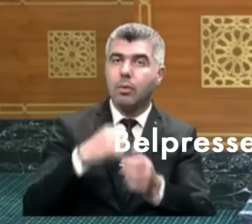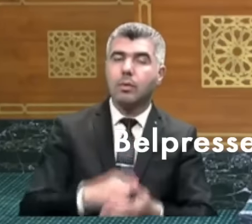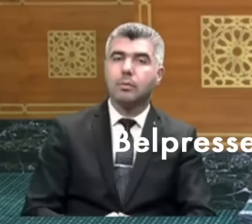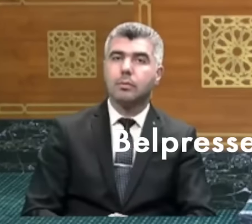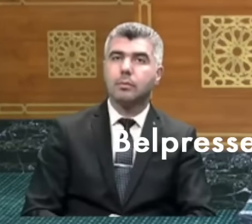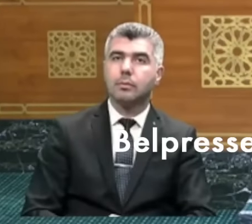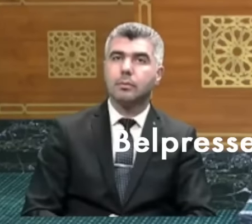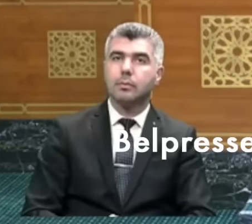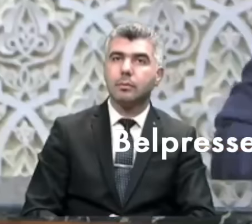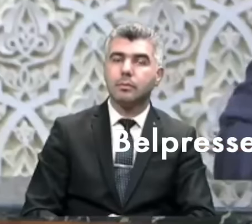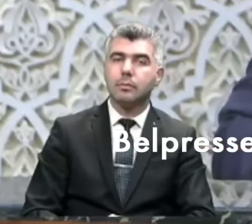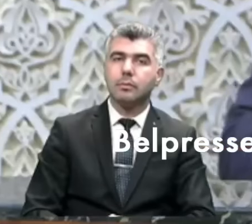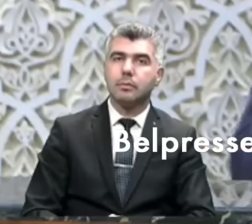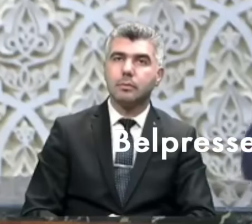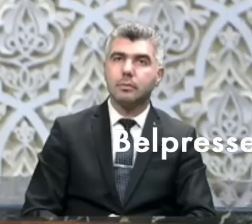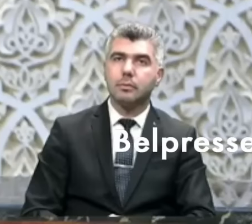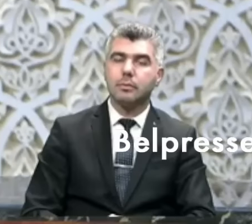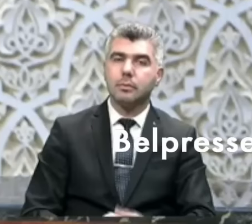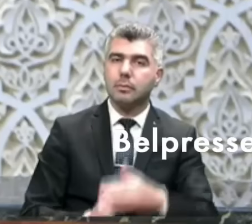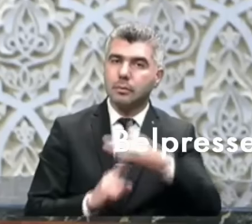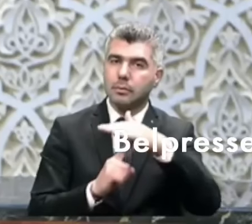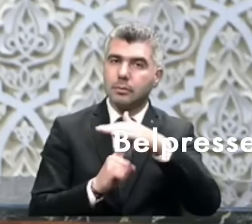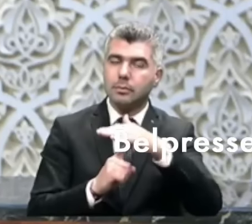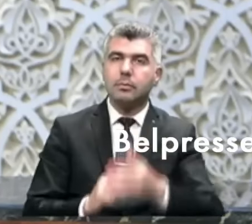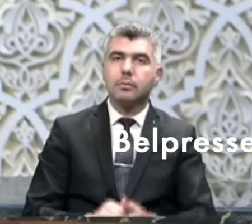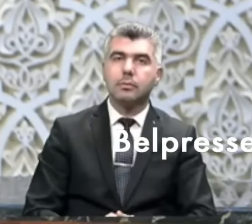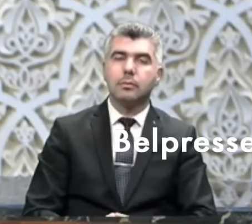شكرا شكرا تفضلوا السي حنين